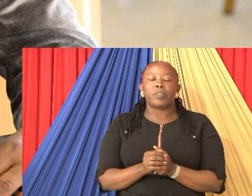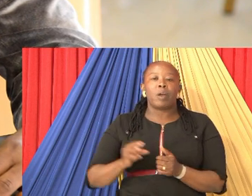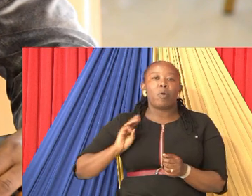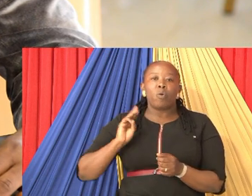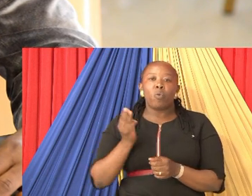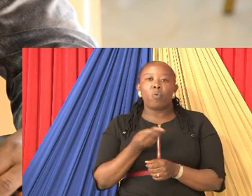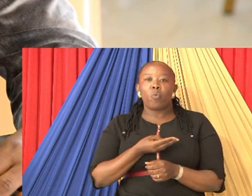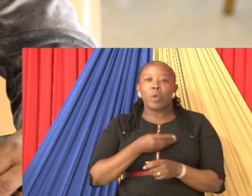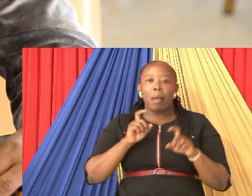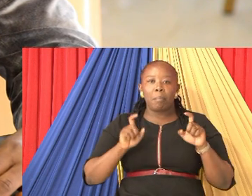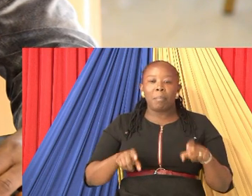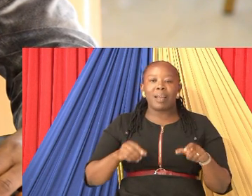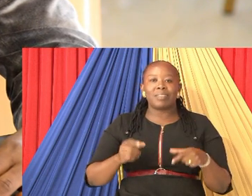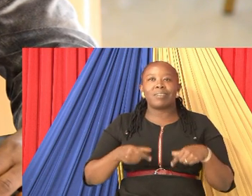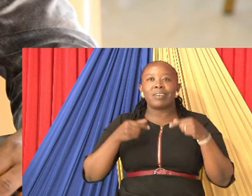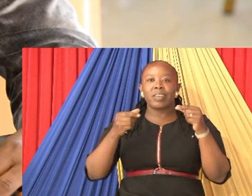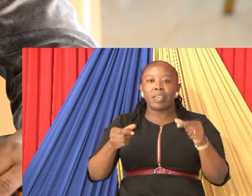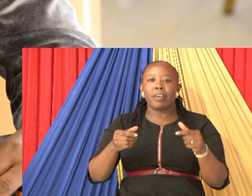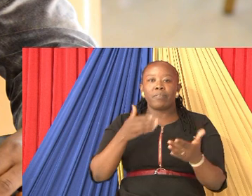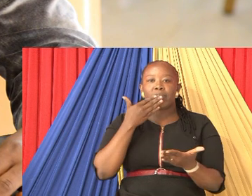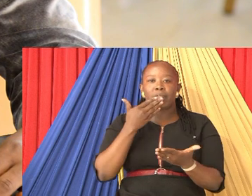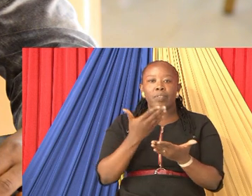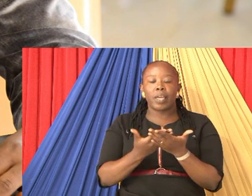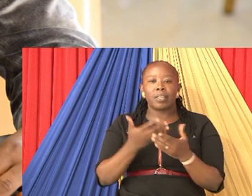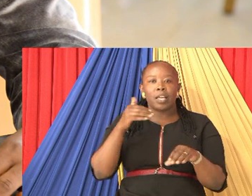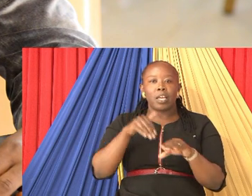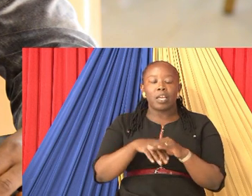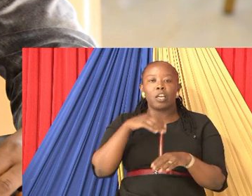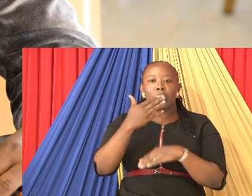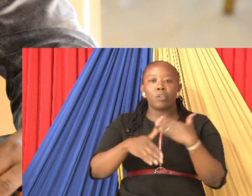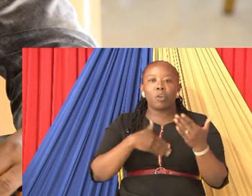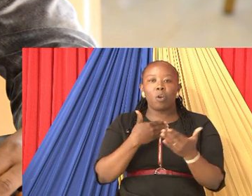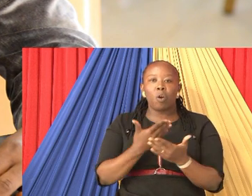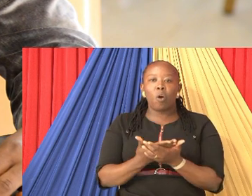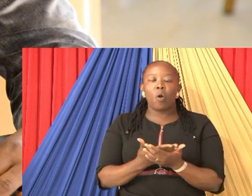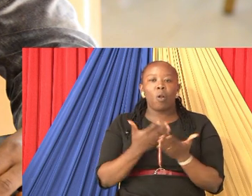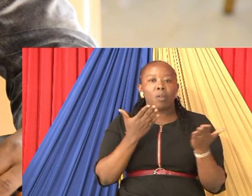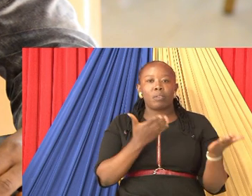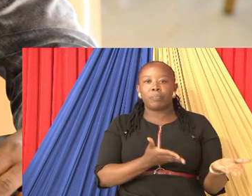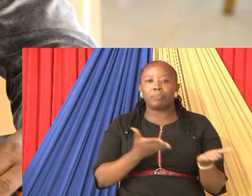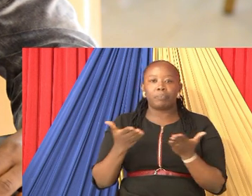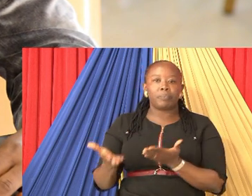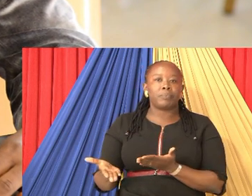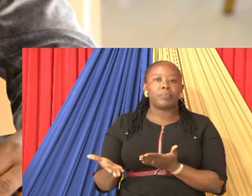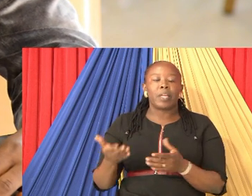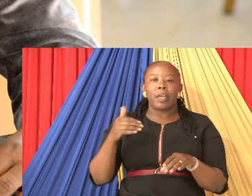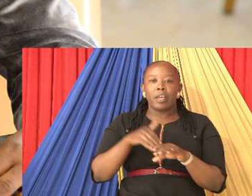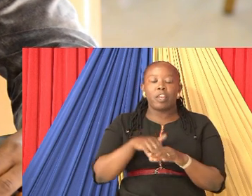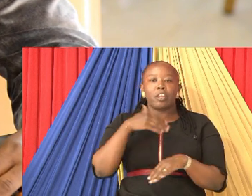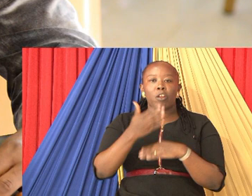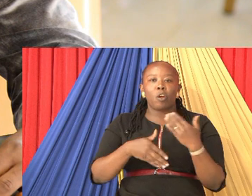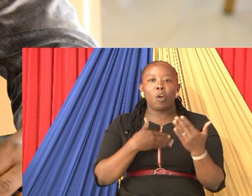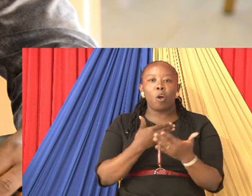yote. Give thanks in all circumstances. Sio wakati wa kulalamika kama vile labda